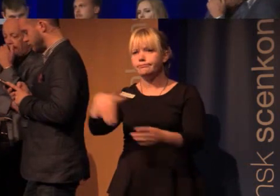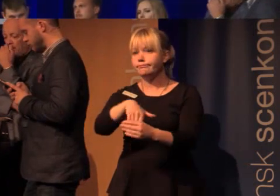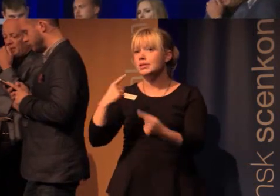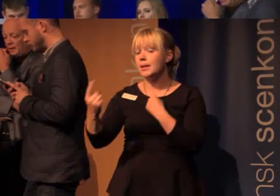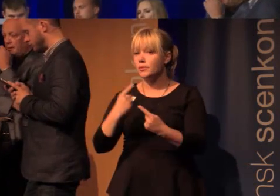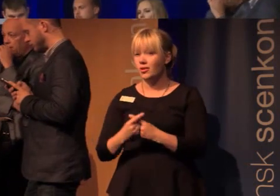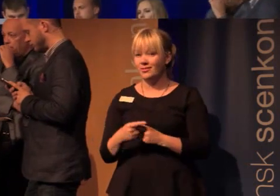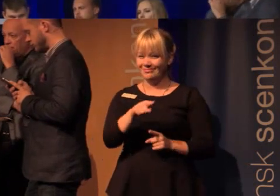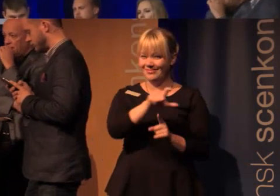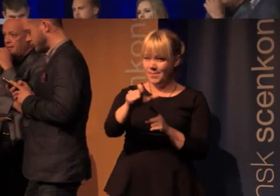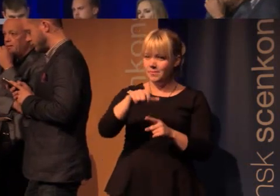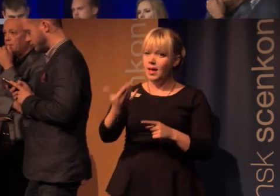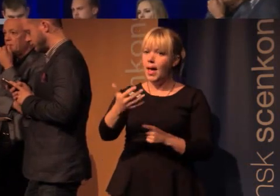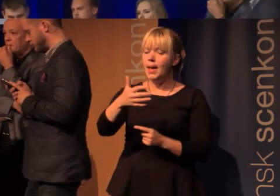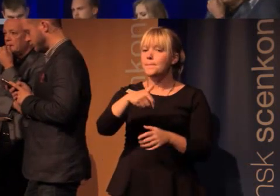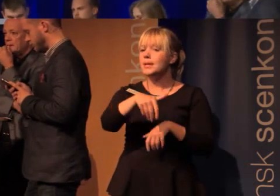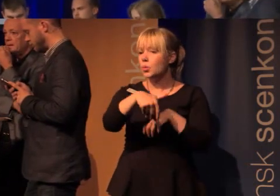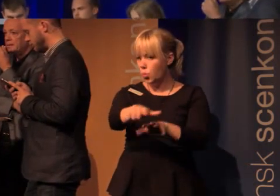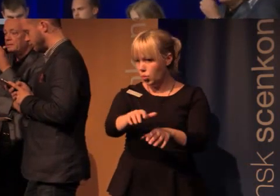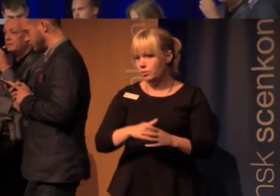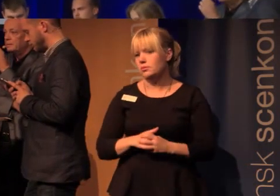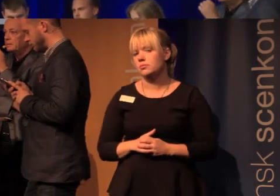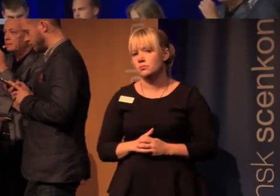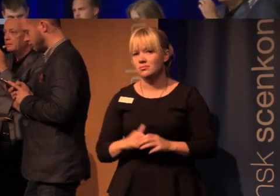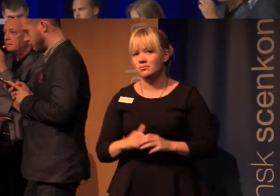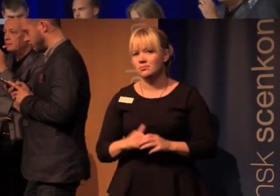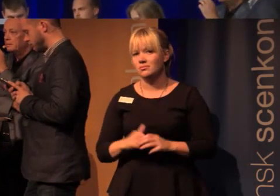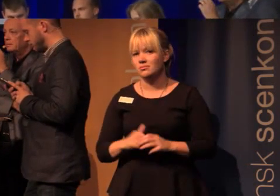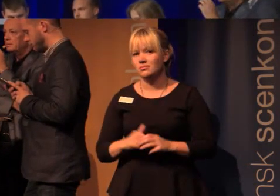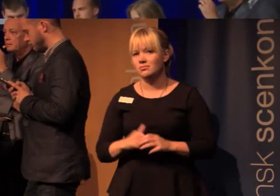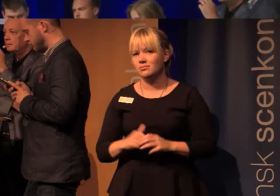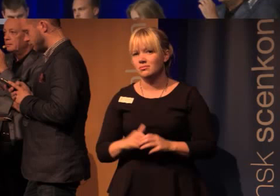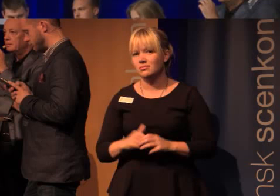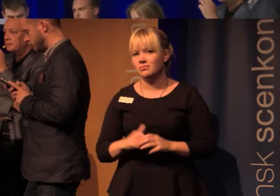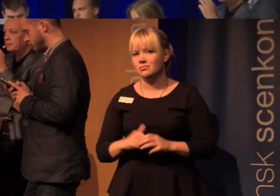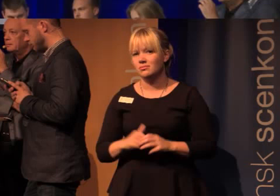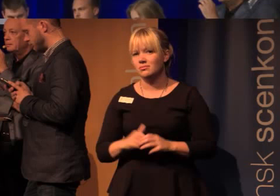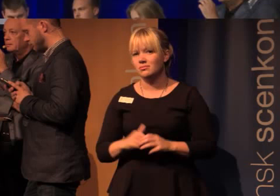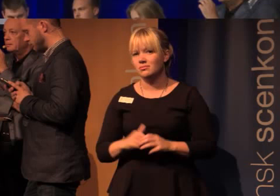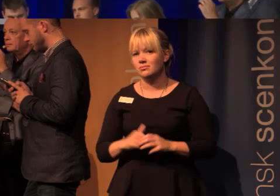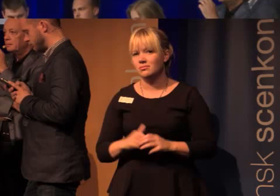det migration, och självklart så anser vi alla att det gäller alla frågor.